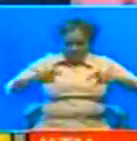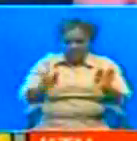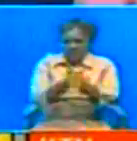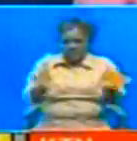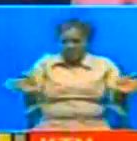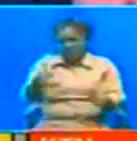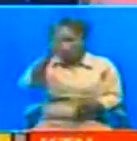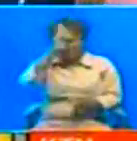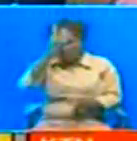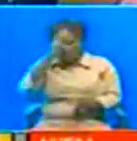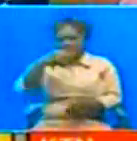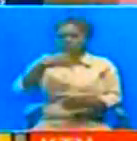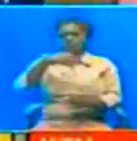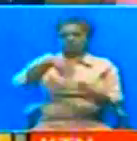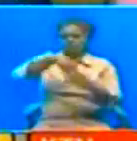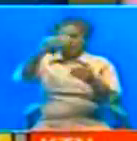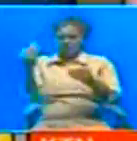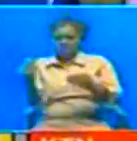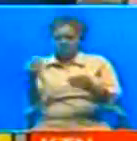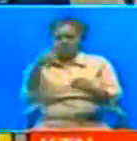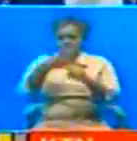David Kimaiyo kujiuzulu.